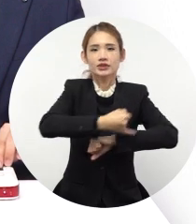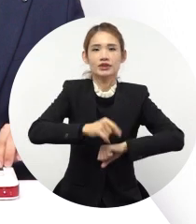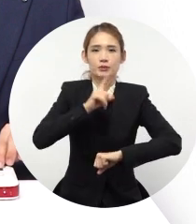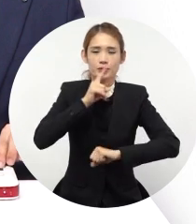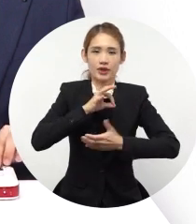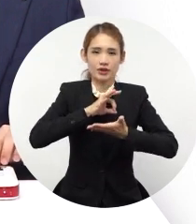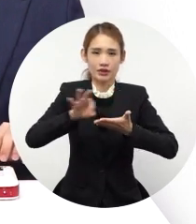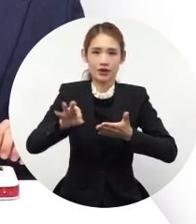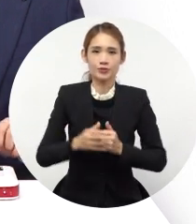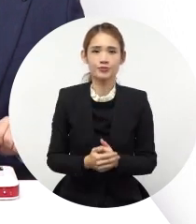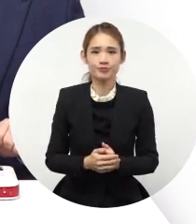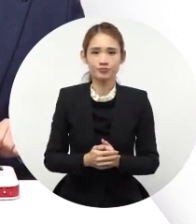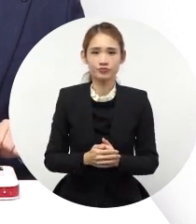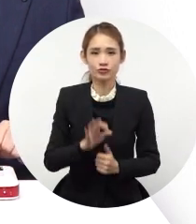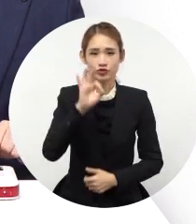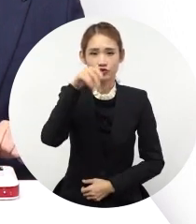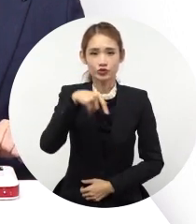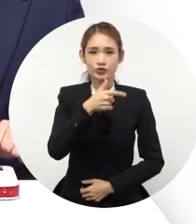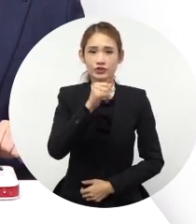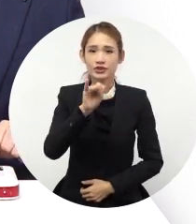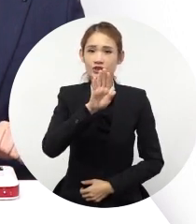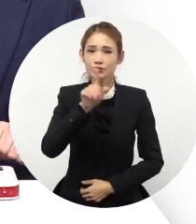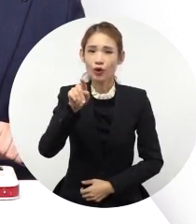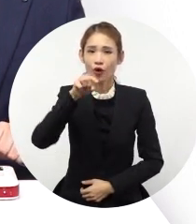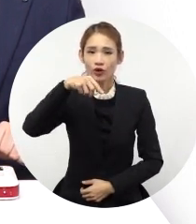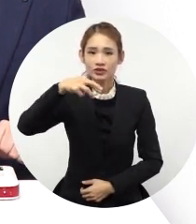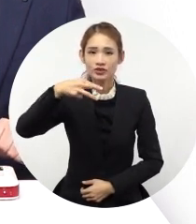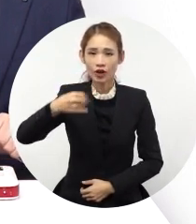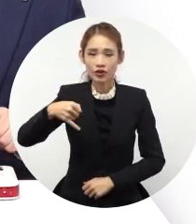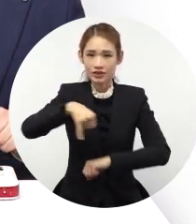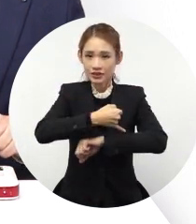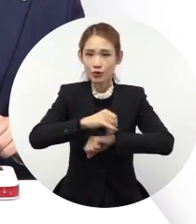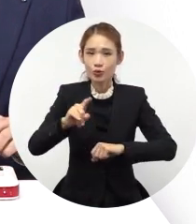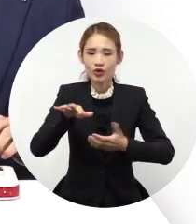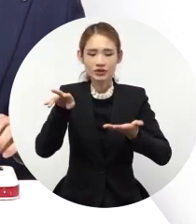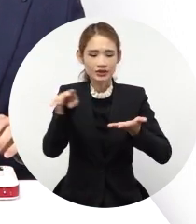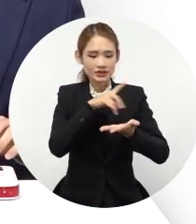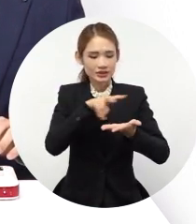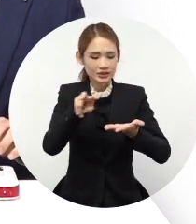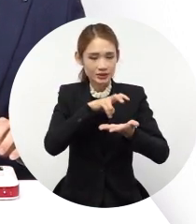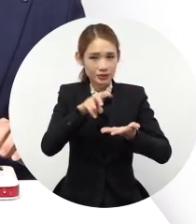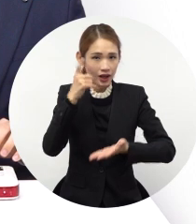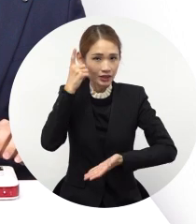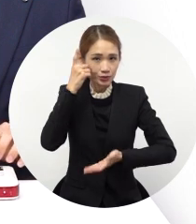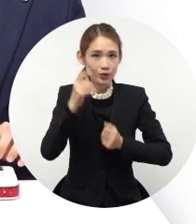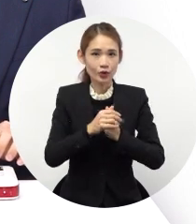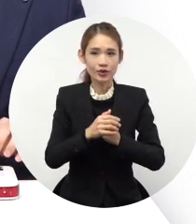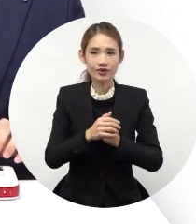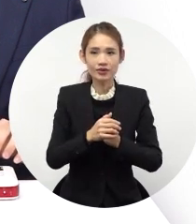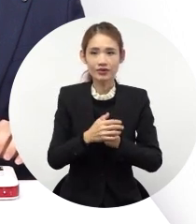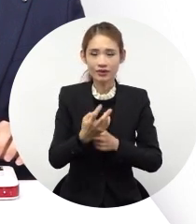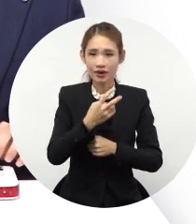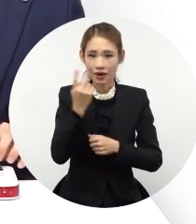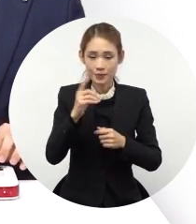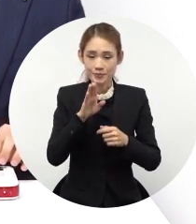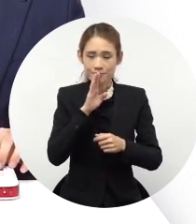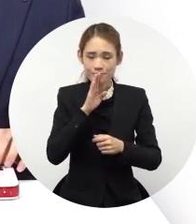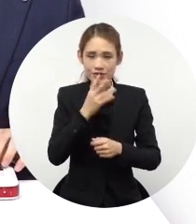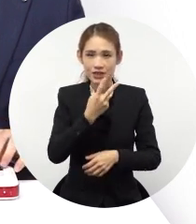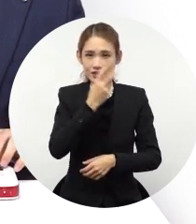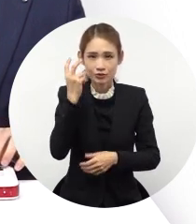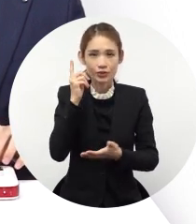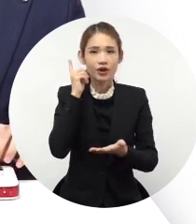말을 합니다. 그럼 유니버설 디자인 뭐가 있을까? 네, 바로 스마트폰이 있습니다. 누구나 사용하고 있는